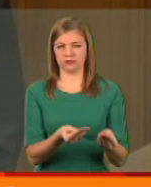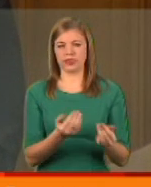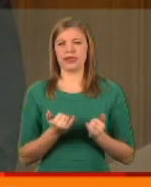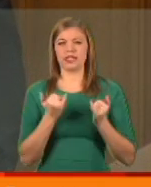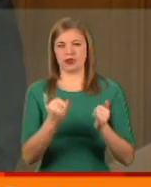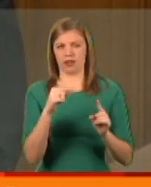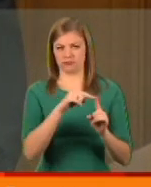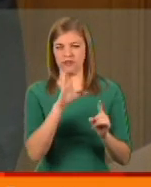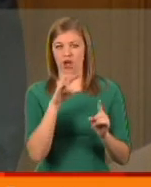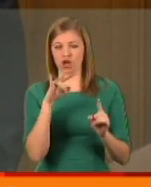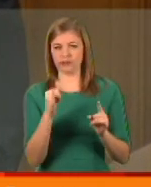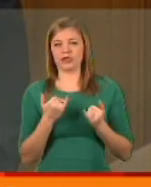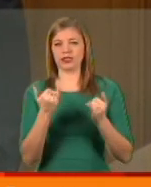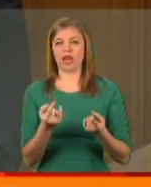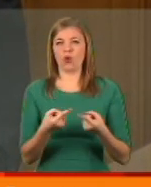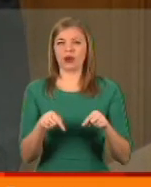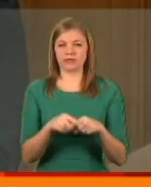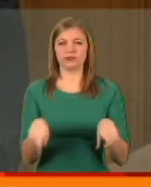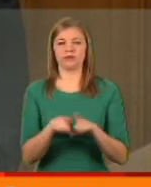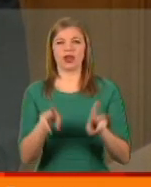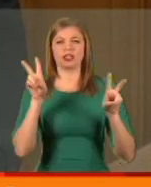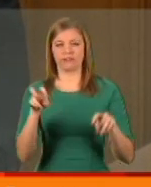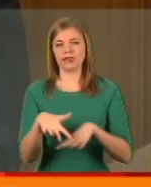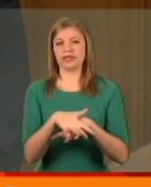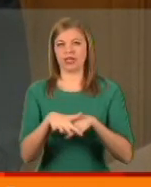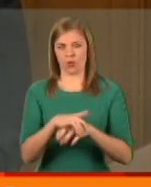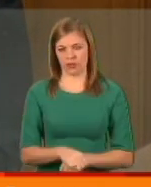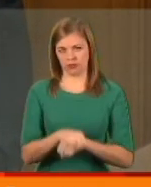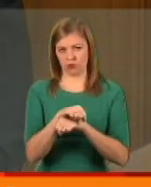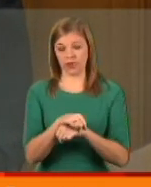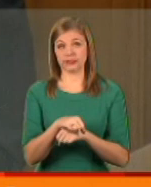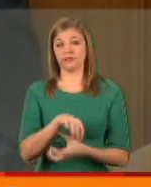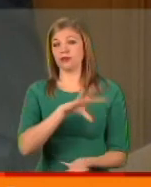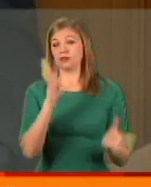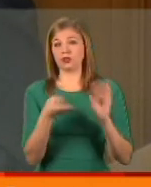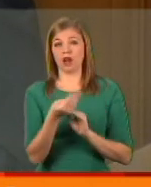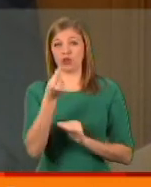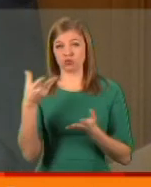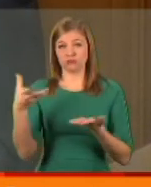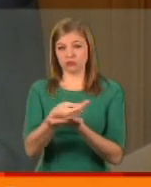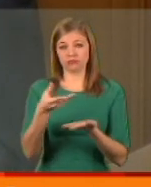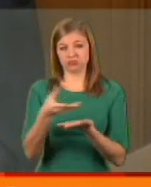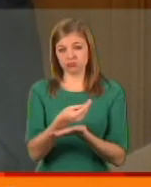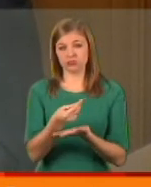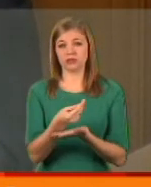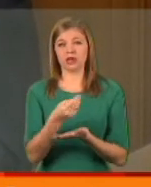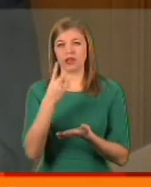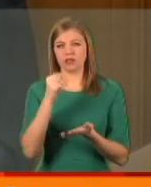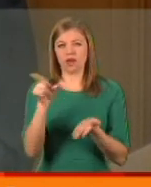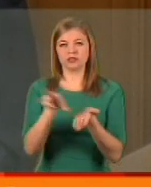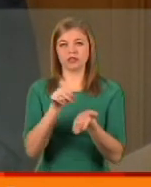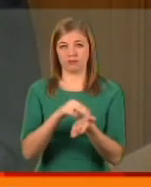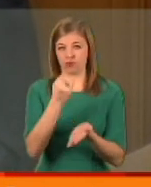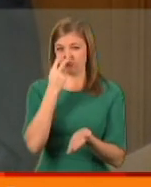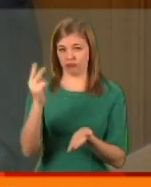для Саакашвілі, для організації так званих народних протестів. Загальна сума фінансування, про яке йдеться на плівках, котрі ви